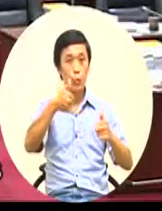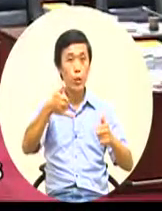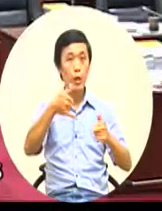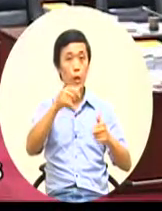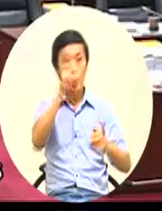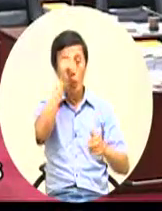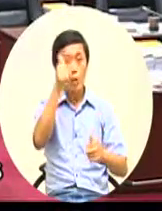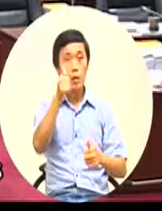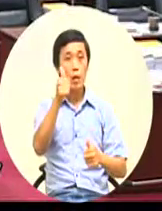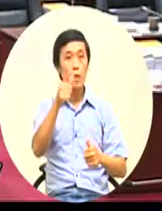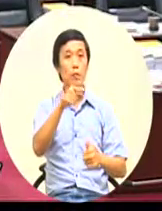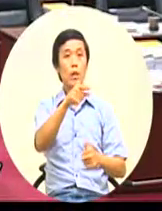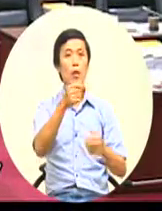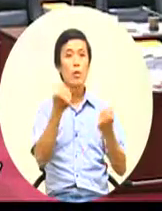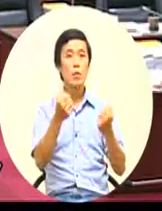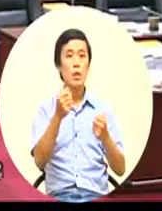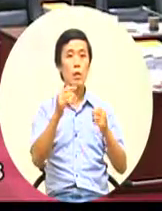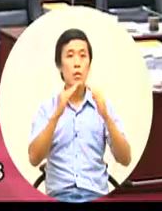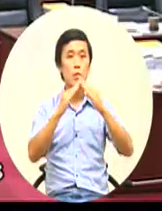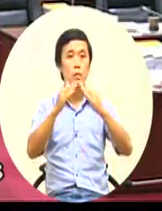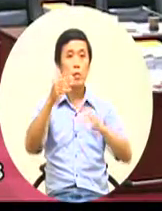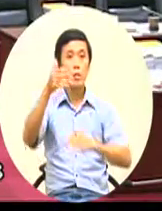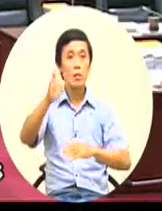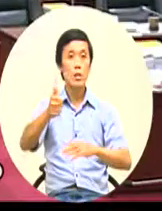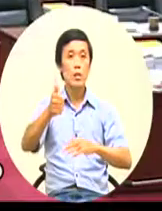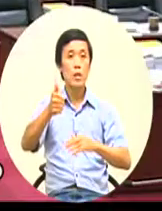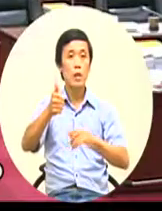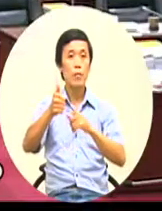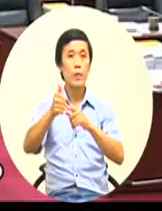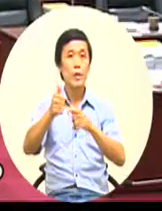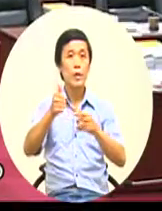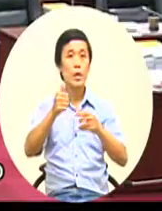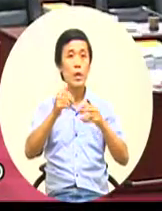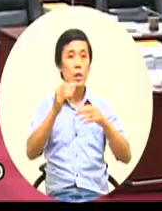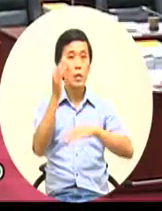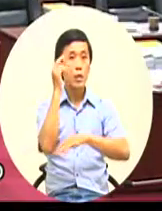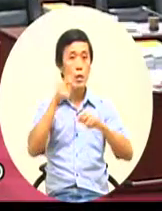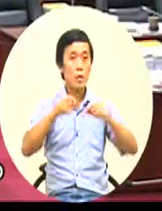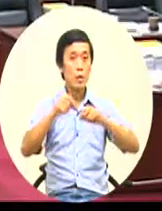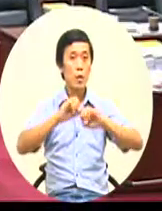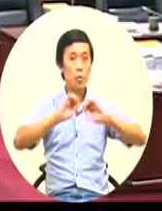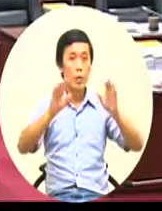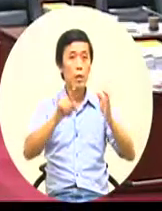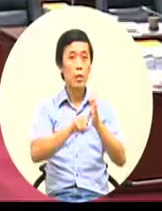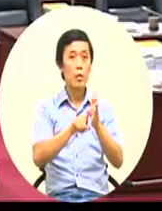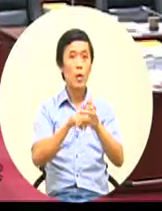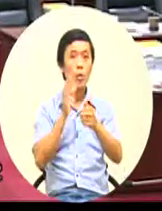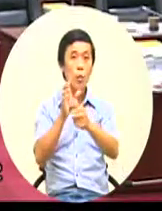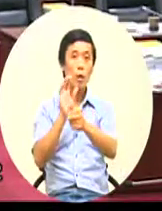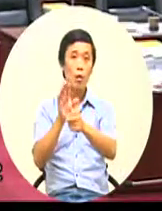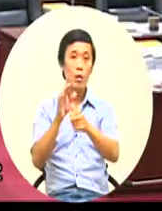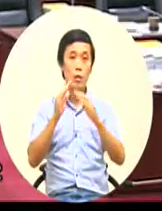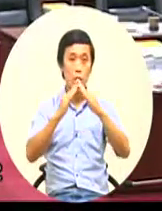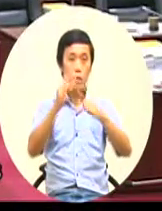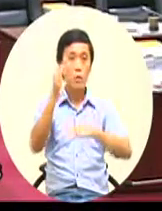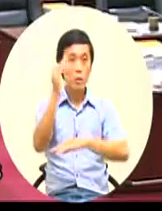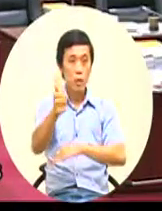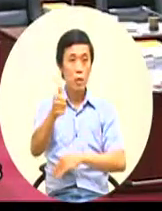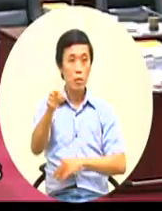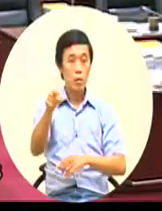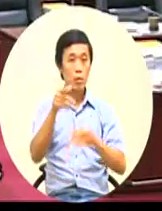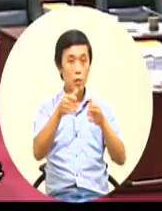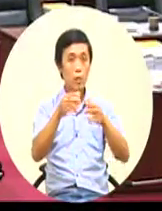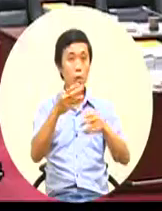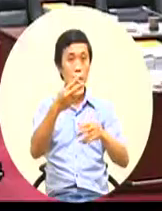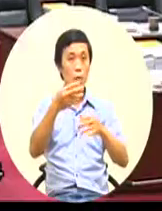市长这个施政的部门曾经讲过，市长，你这一定爱甲三民区果菜市场爱甲